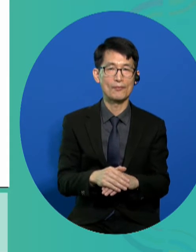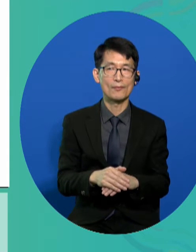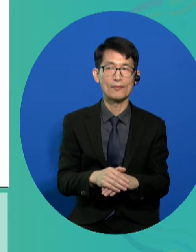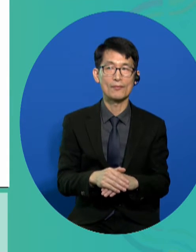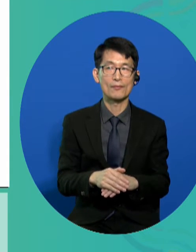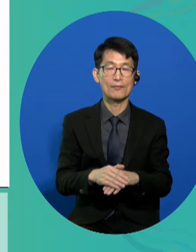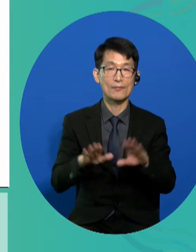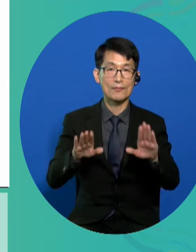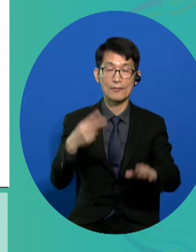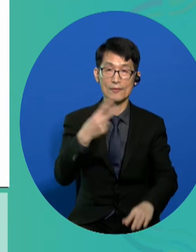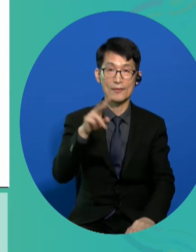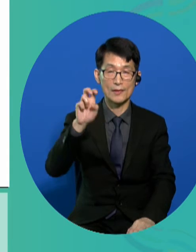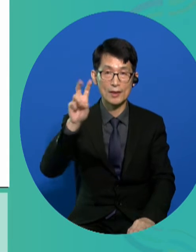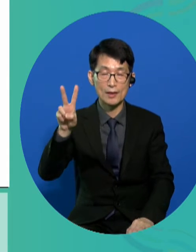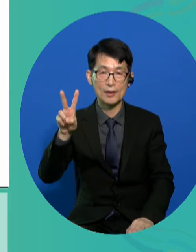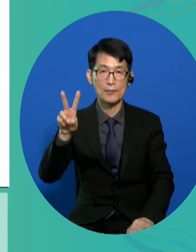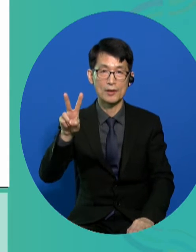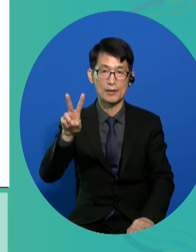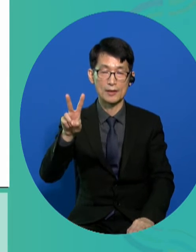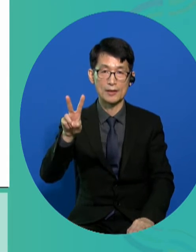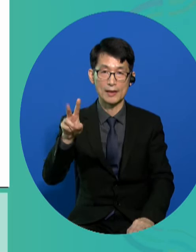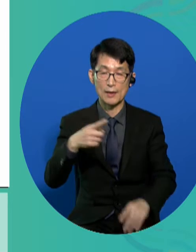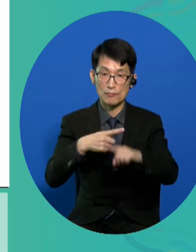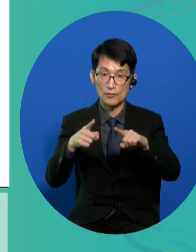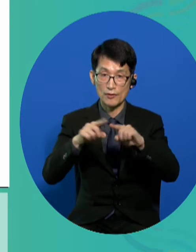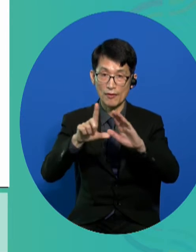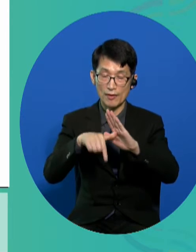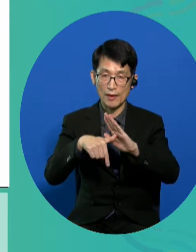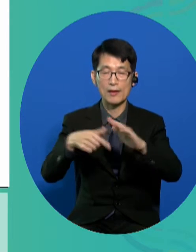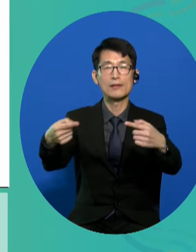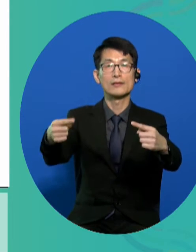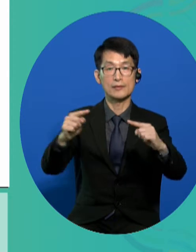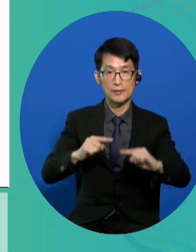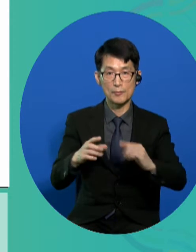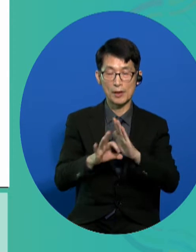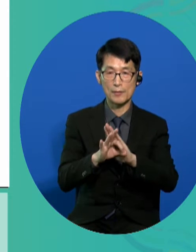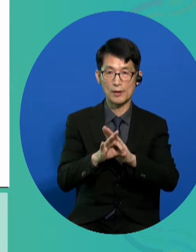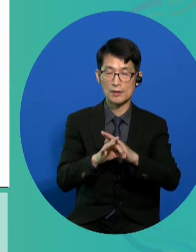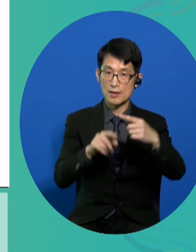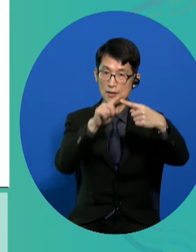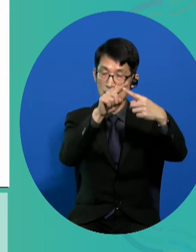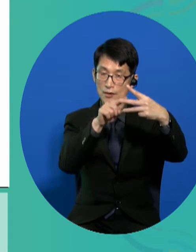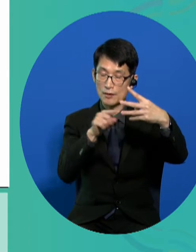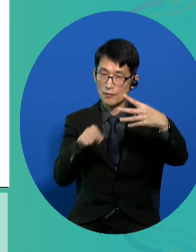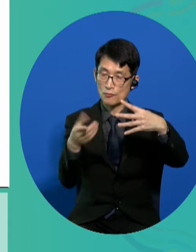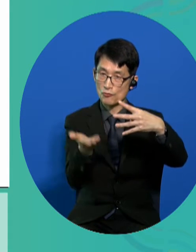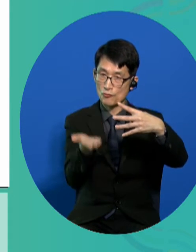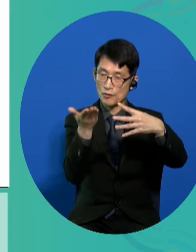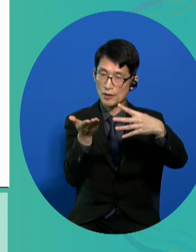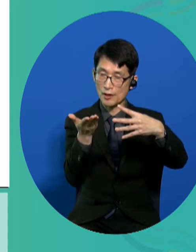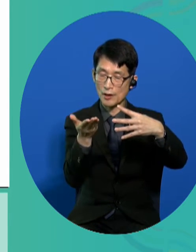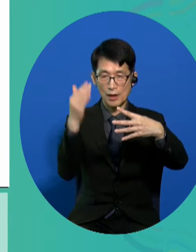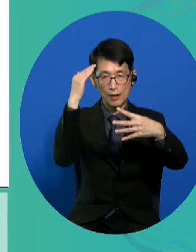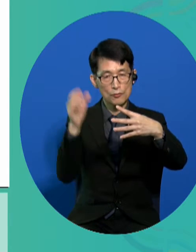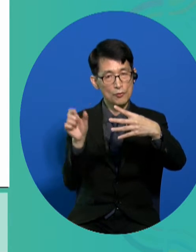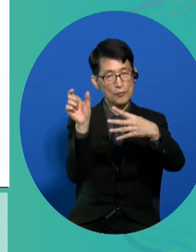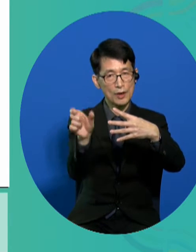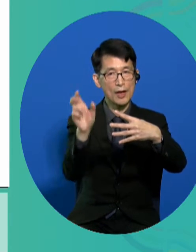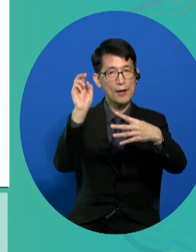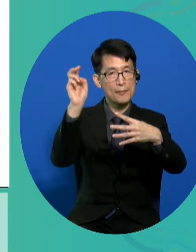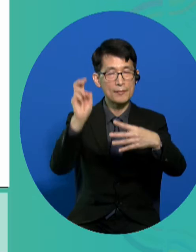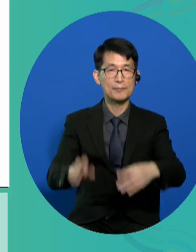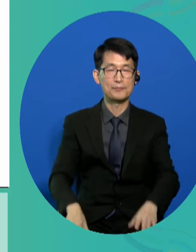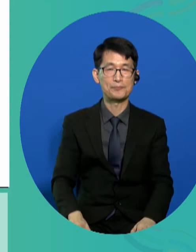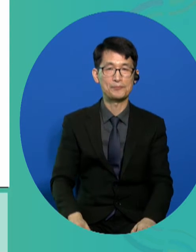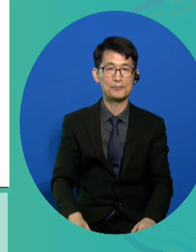올해 2022년 분석에 참여를 할 수 있다는 하나의 기회가 될 수도 있겠죠. 대열 지수에서 우리가 살펴보는 것 중에 하나는 정부가